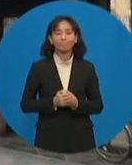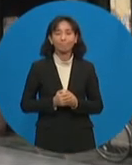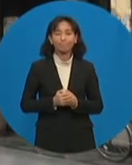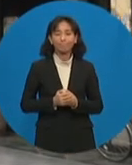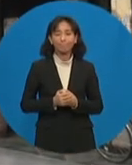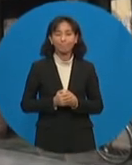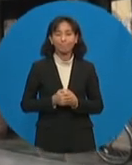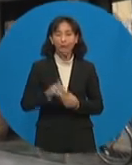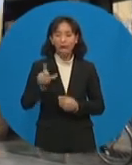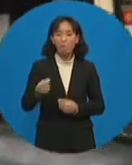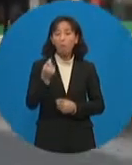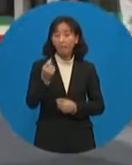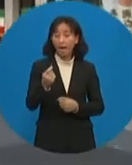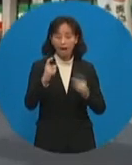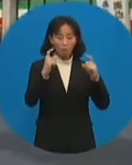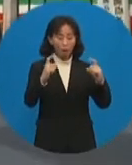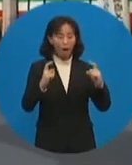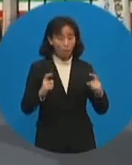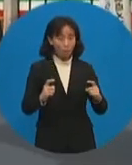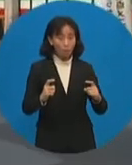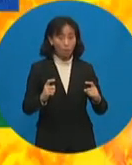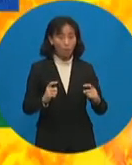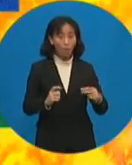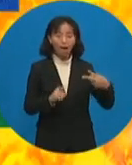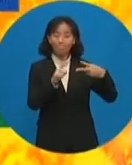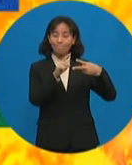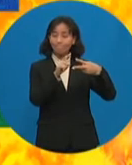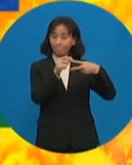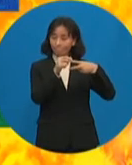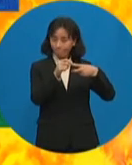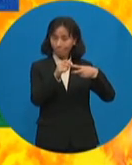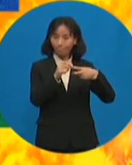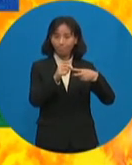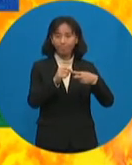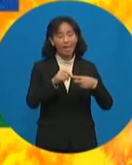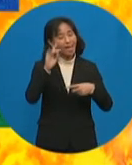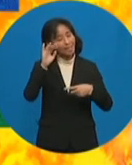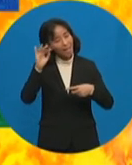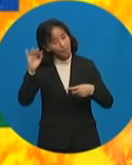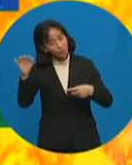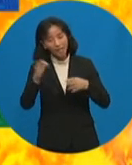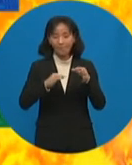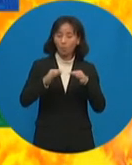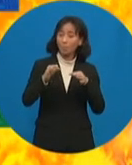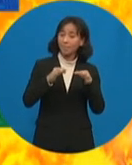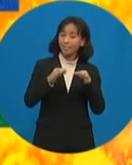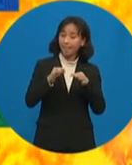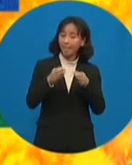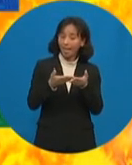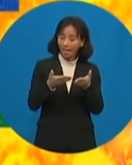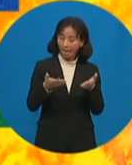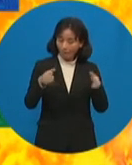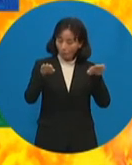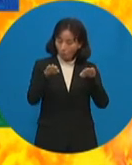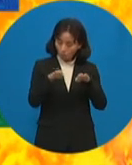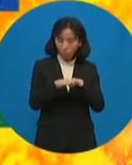荒川もんじゃワードはこちらです。昔懐かしい店構えと現代の〇〇〇が融